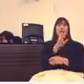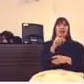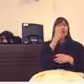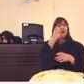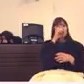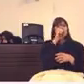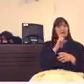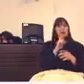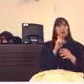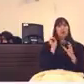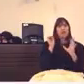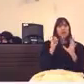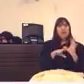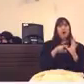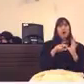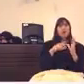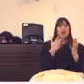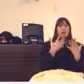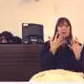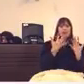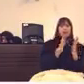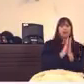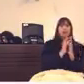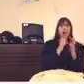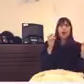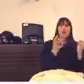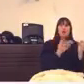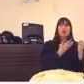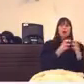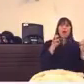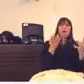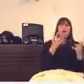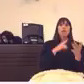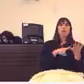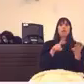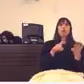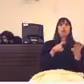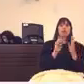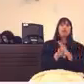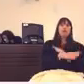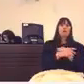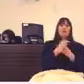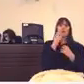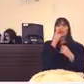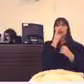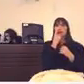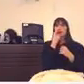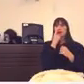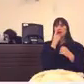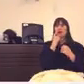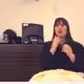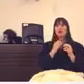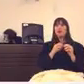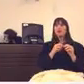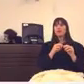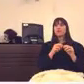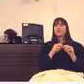בצניעות, ובאו והגיעו הסדר, וביקשו הערכה, וקיבלו הערכה בכמה חודשים, ומתפנים. אוקיי?